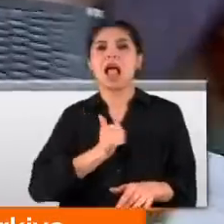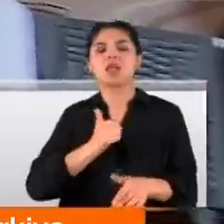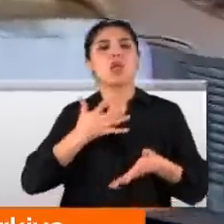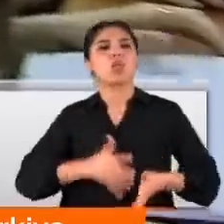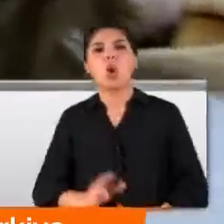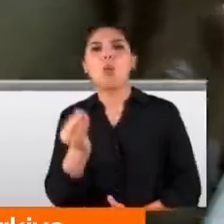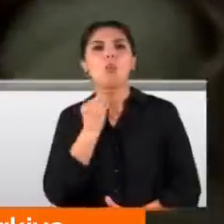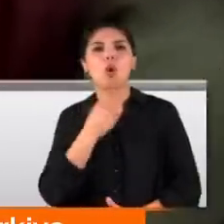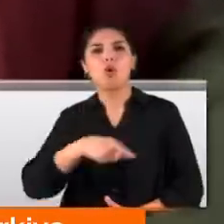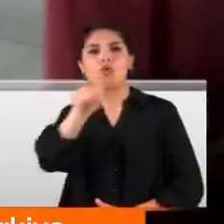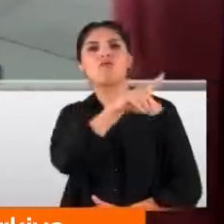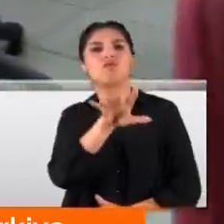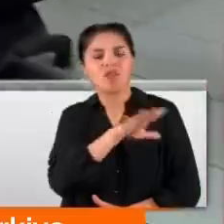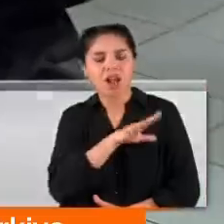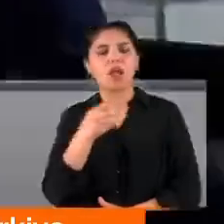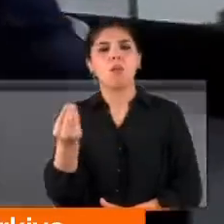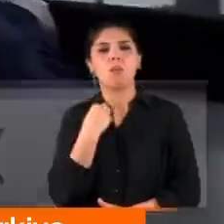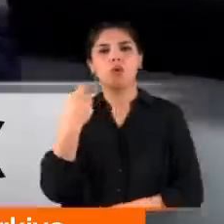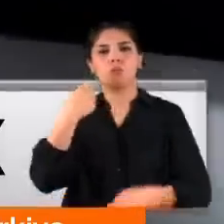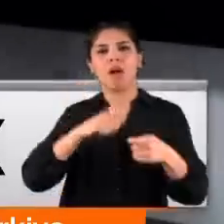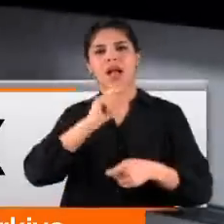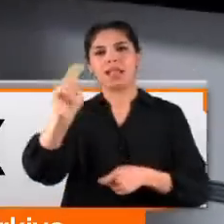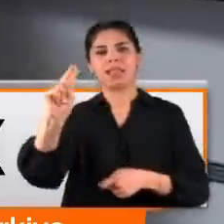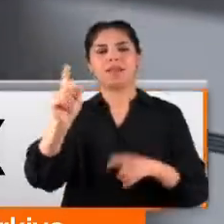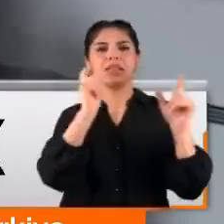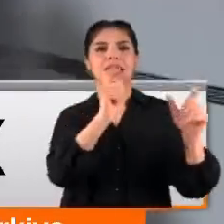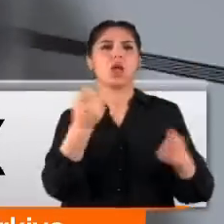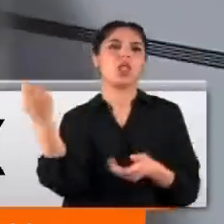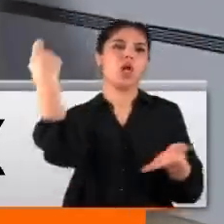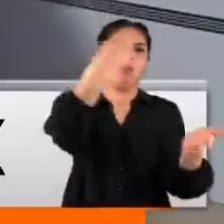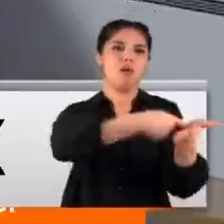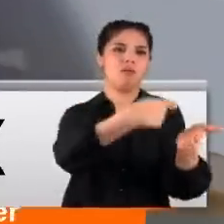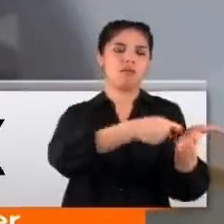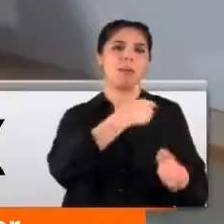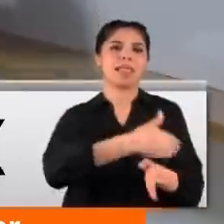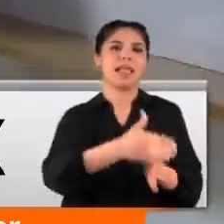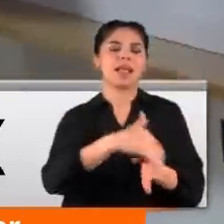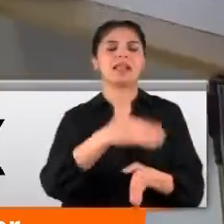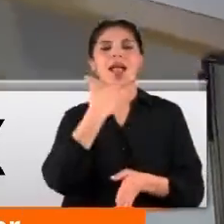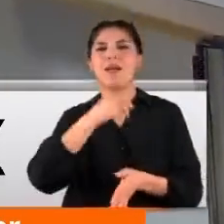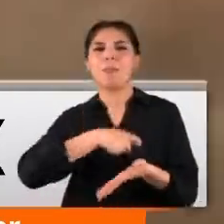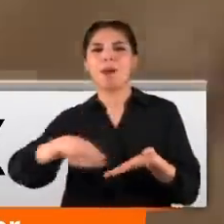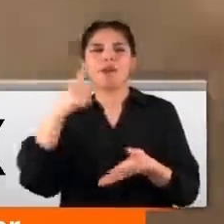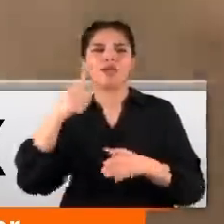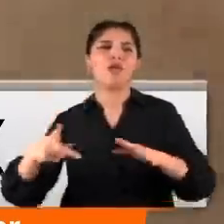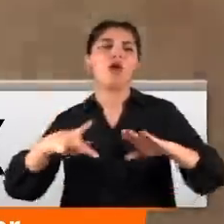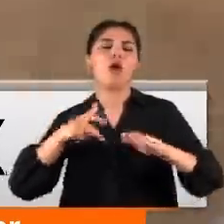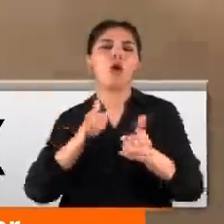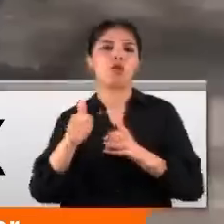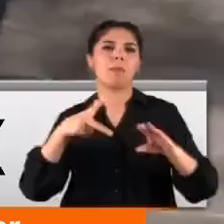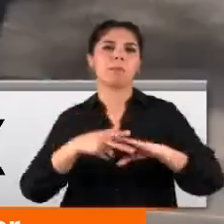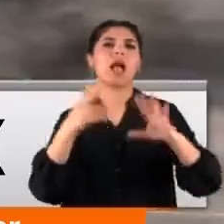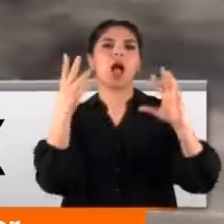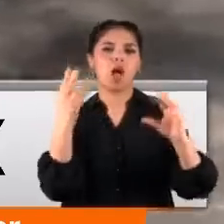doğum borçlanması olanların borçları banka tarafından SGK'ya ödenecek. Taksitler emeklinin maaşından otomatik